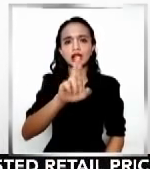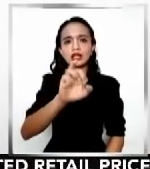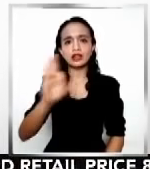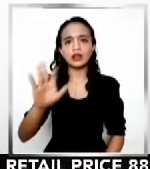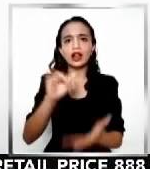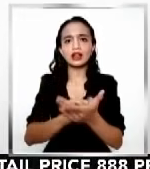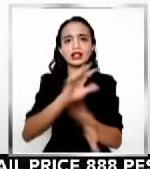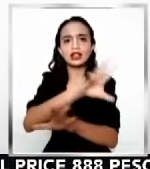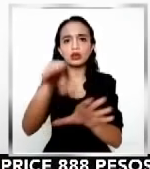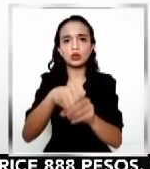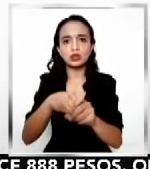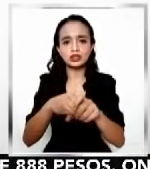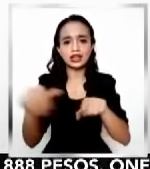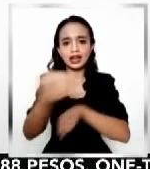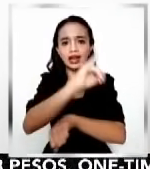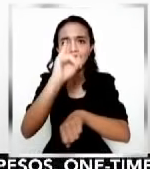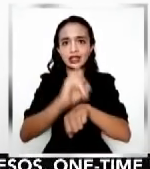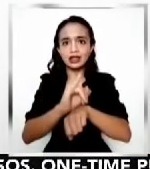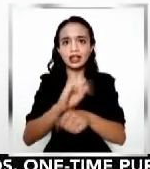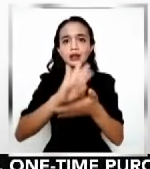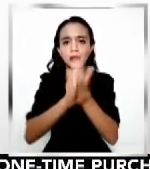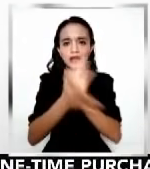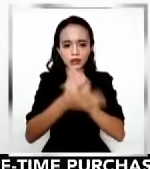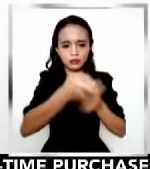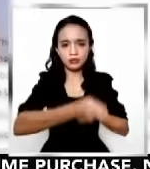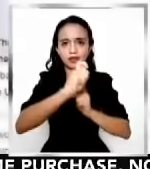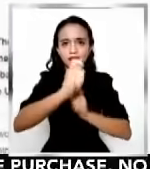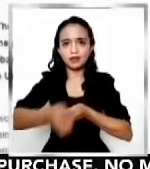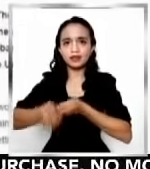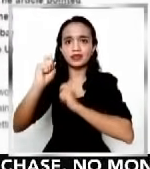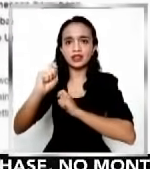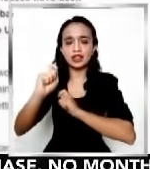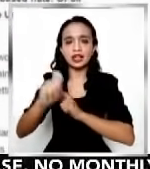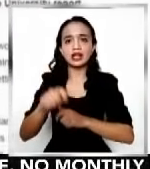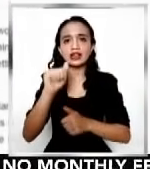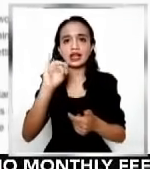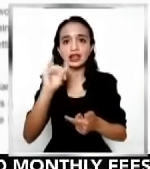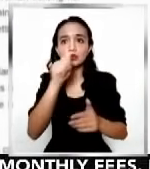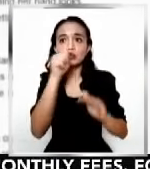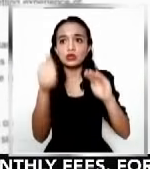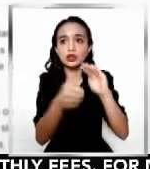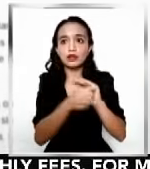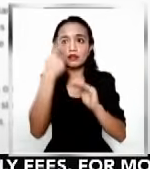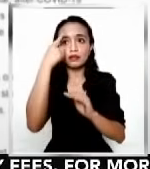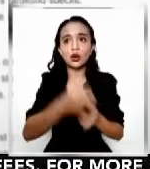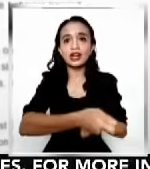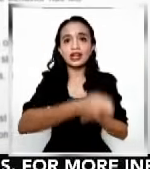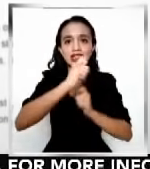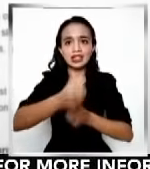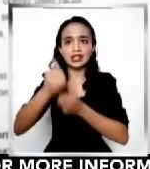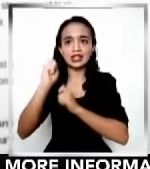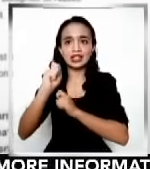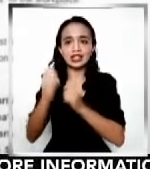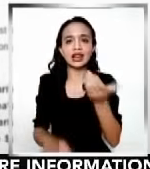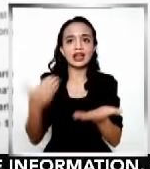ground at silingan daw ito para sa mga mangingisda nila. Muli ring giit ng China, hindi nila kinikilala ang